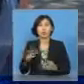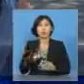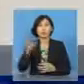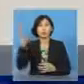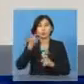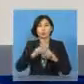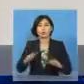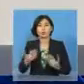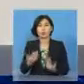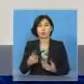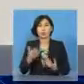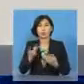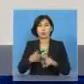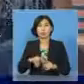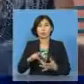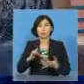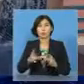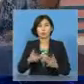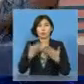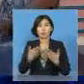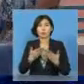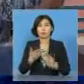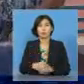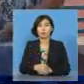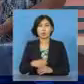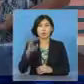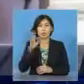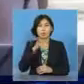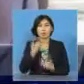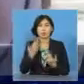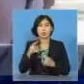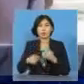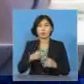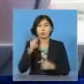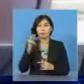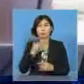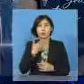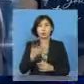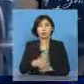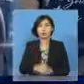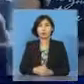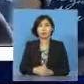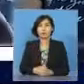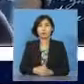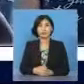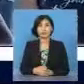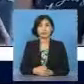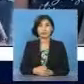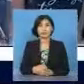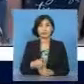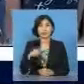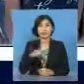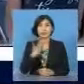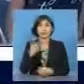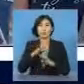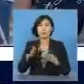Оқушылар қазір сабақты күнделік кезет және WhatsApp желісімен оқып жүр. Атаналар болса дәстүрлі оқу жүйесін қалайды. Өзімде 3 балам бар. Бір